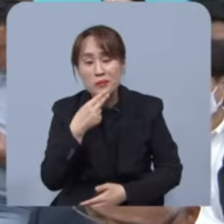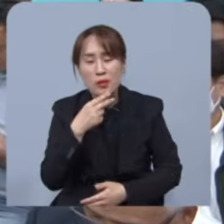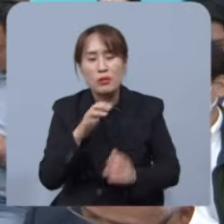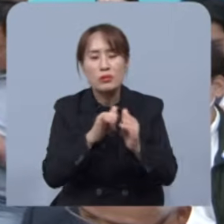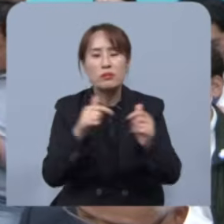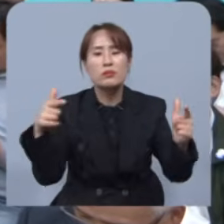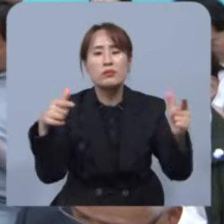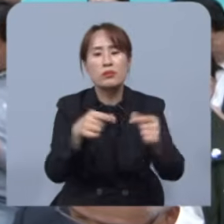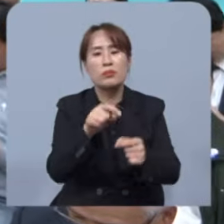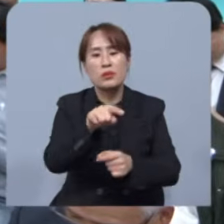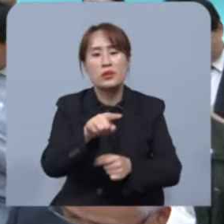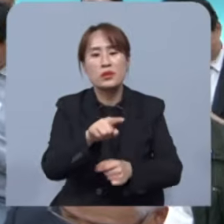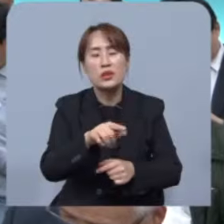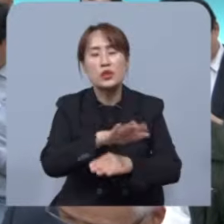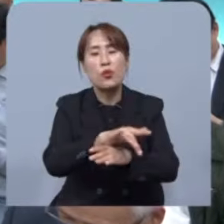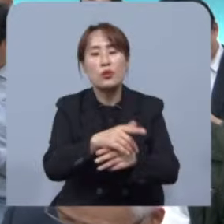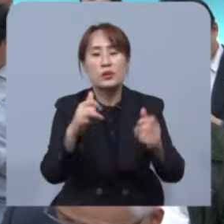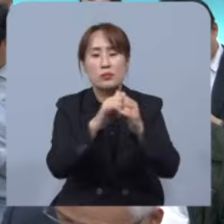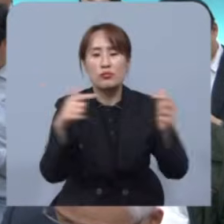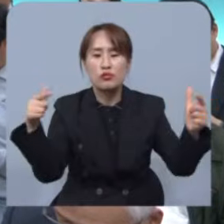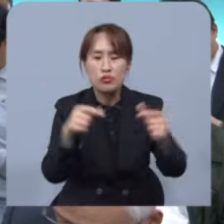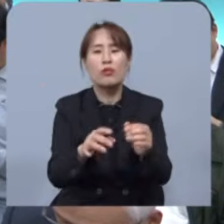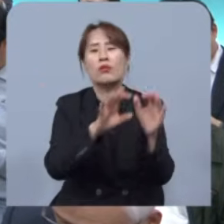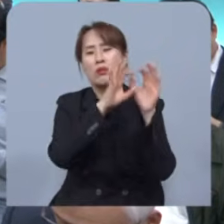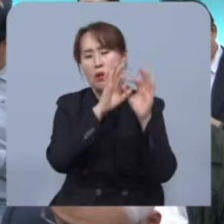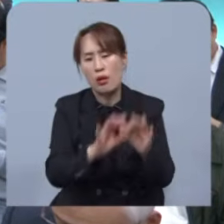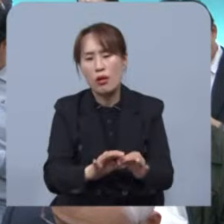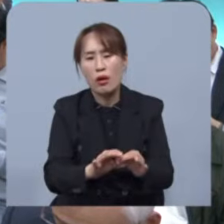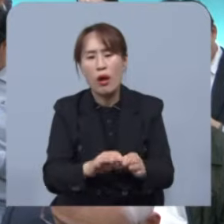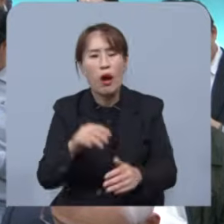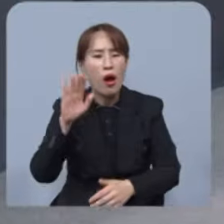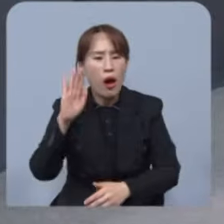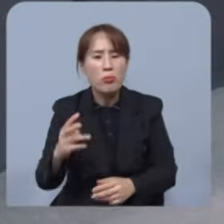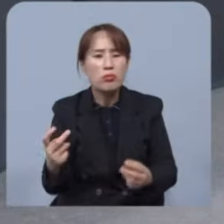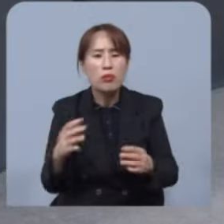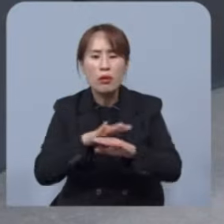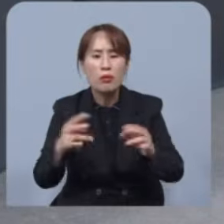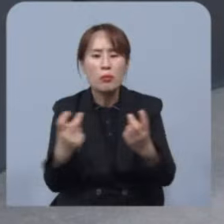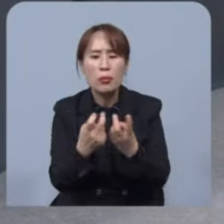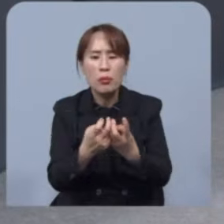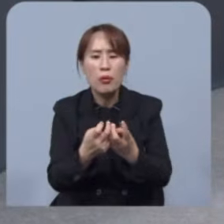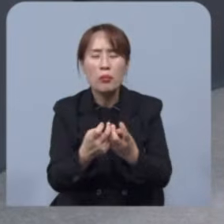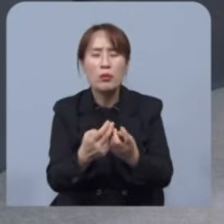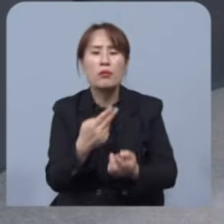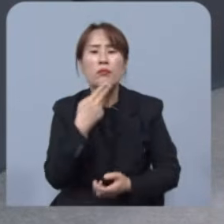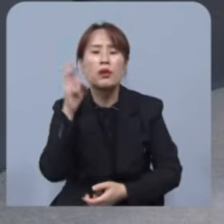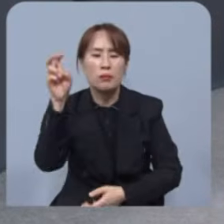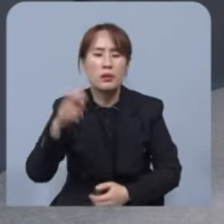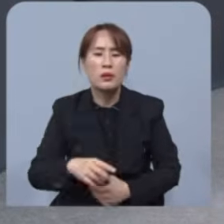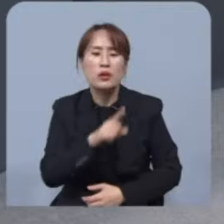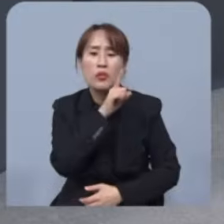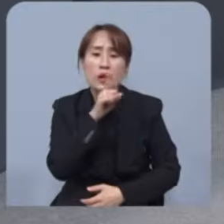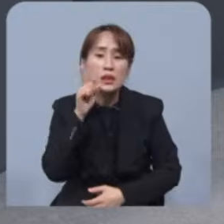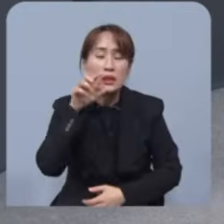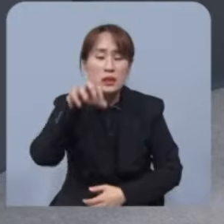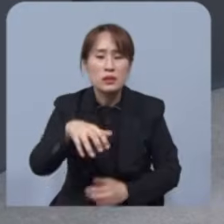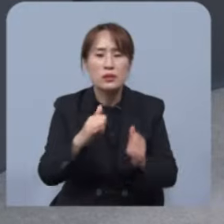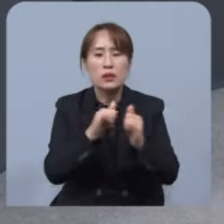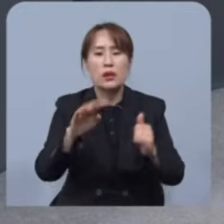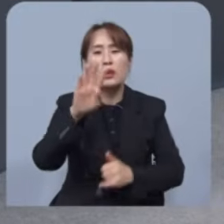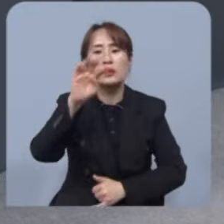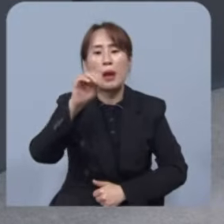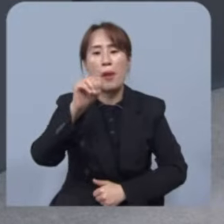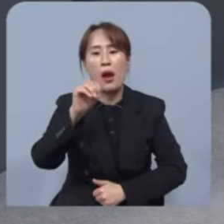인구가 소멸되는 이 현상을 계속 어떻게 방법이 없을 것 같다는 생각이 듭니다. 괴산만 해도 인구가